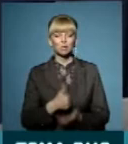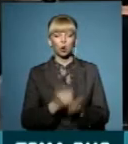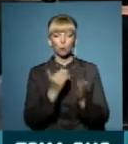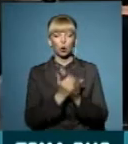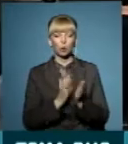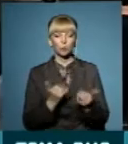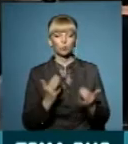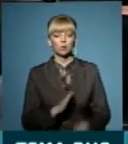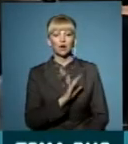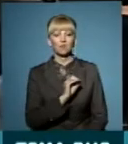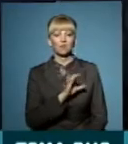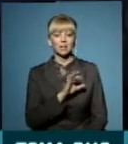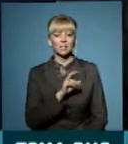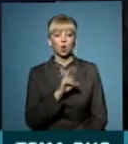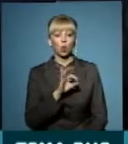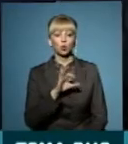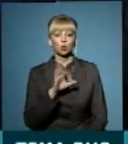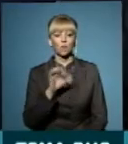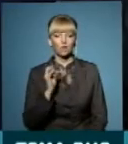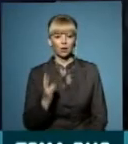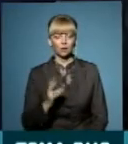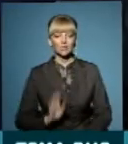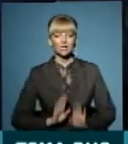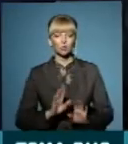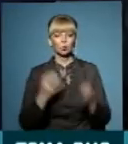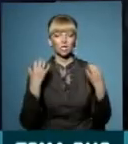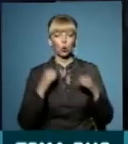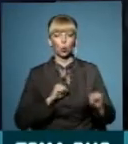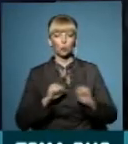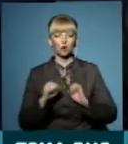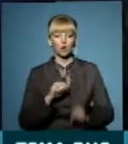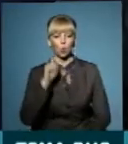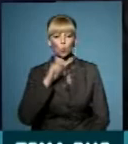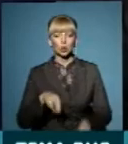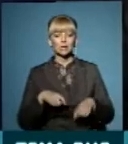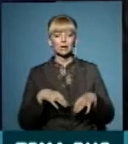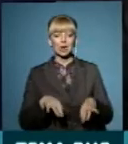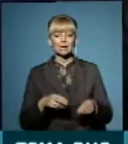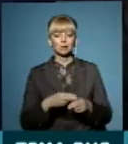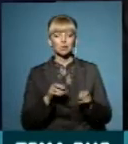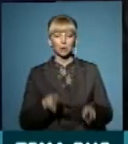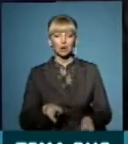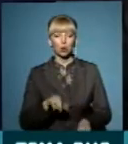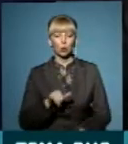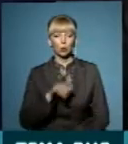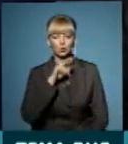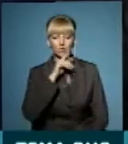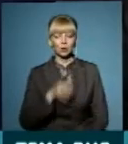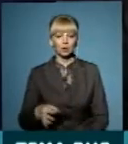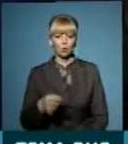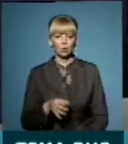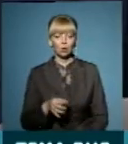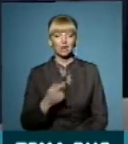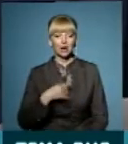буде Василь Косован, заступник начальника управління Укртрансбезпеки в Чернівецькій області.